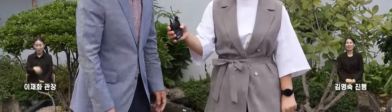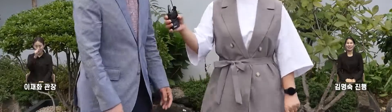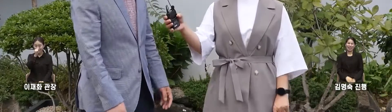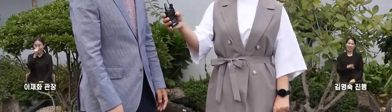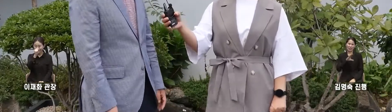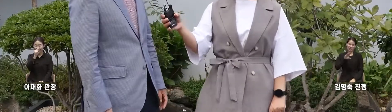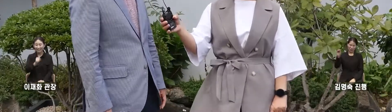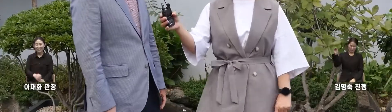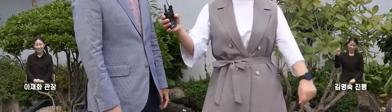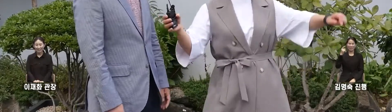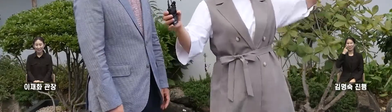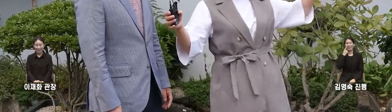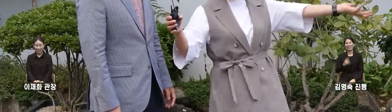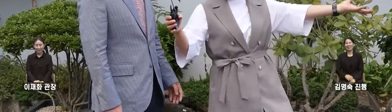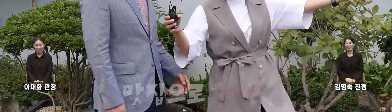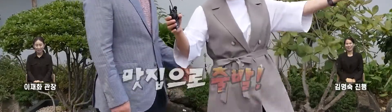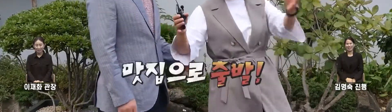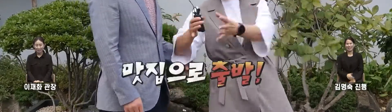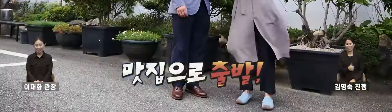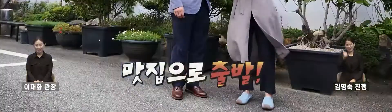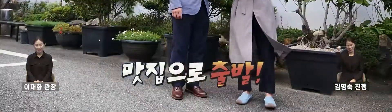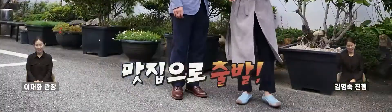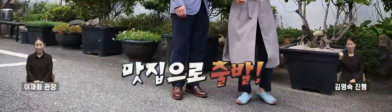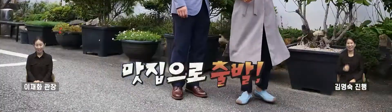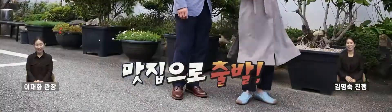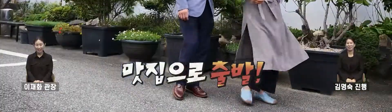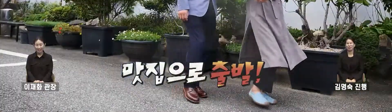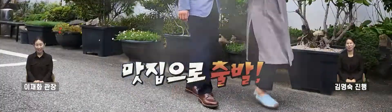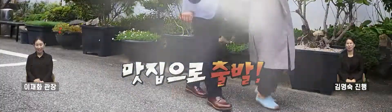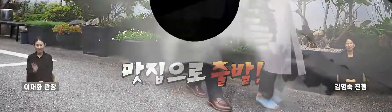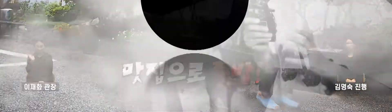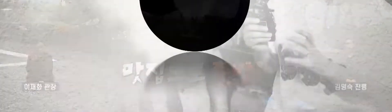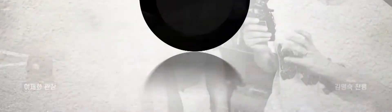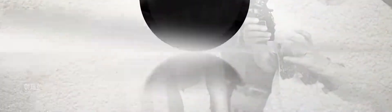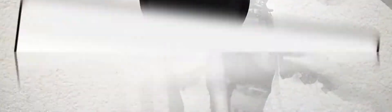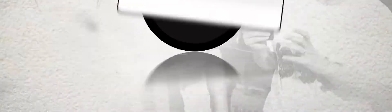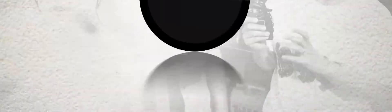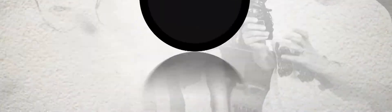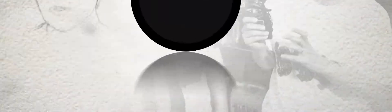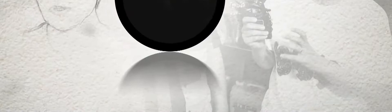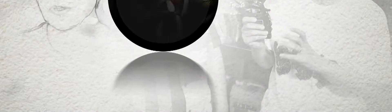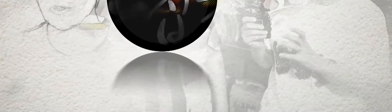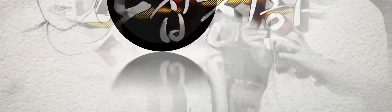좋습니다. 네, 출발하도록 하겠습니다. 예. 출발! 예, 출발! 가시죠!